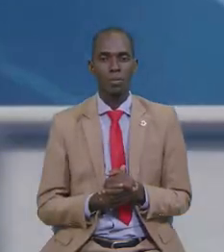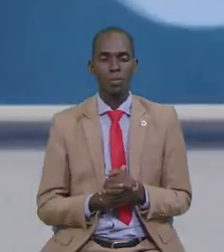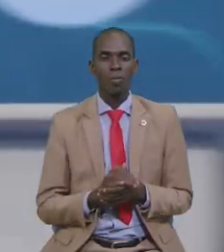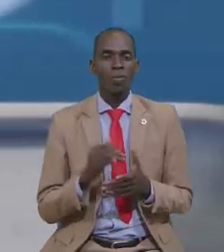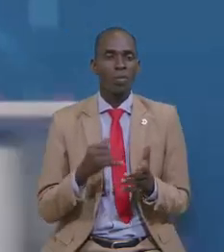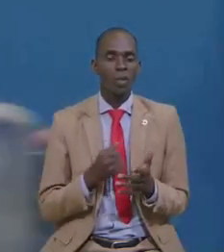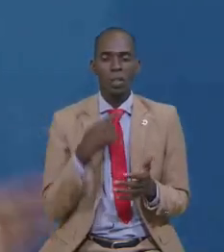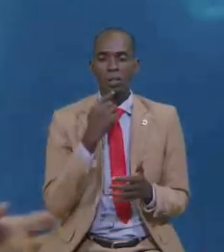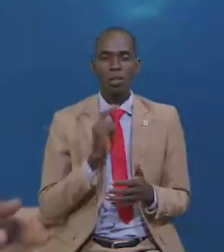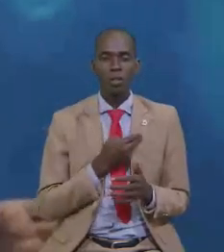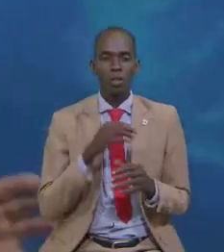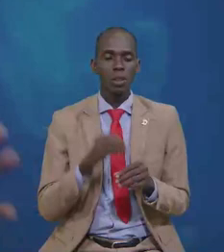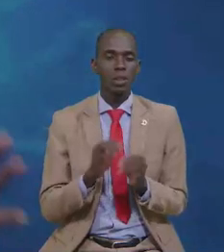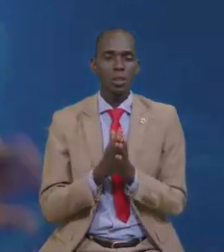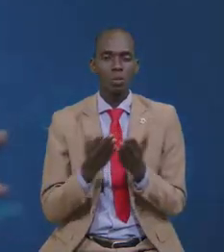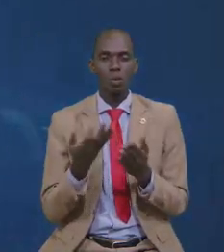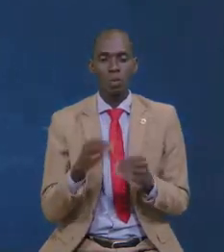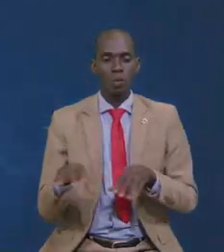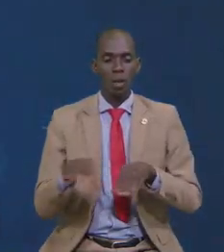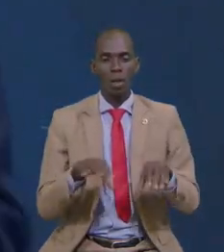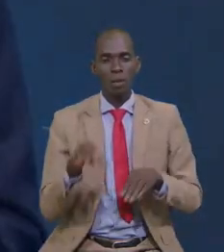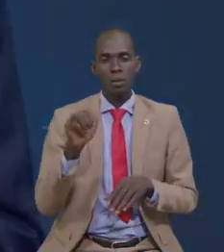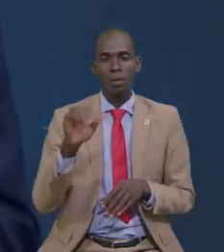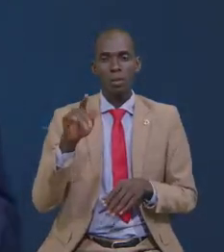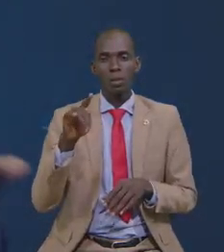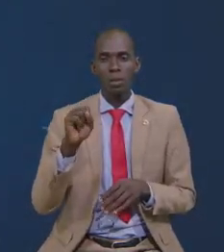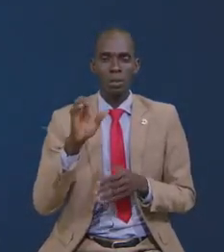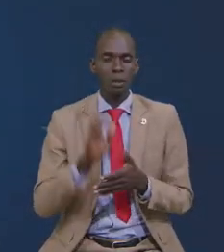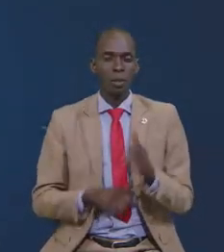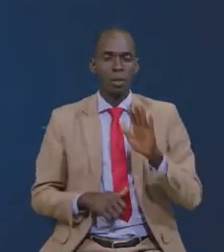par la repentance pour le salut.